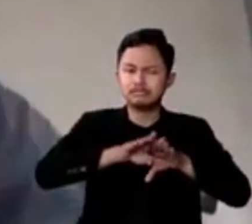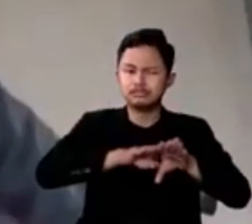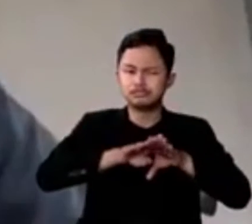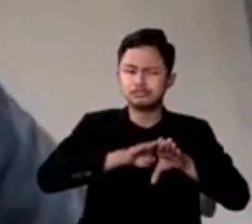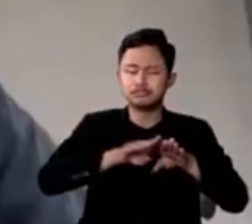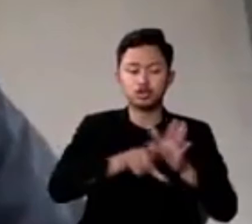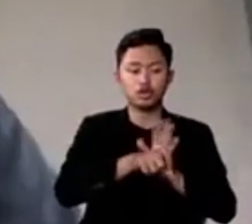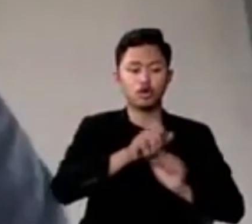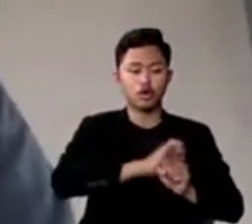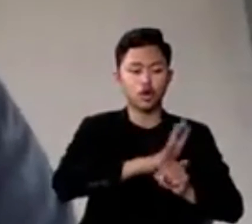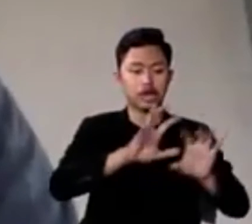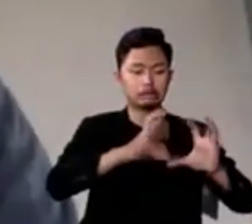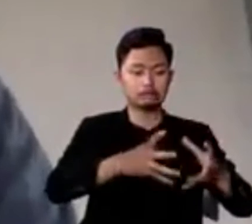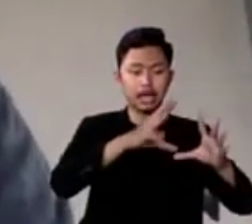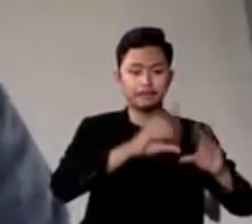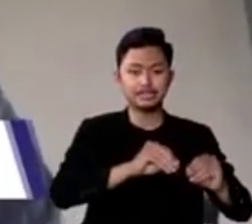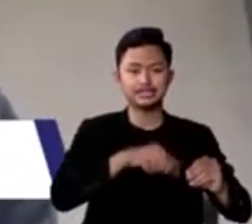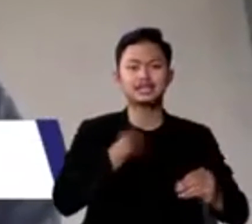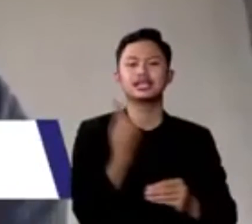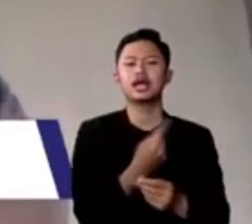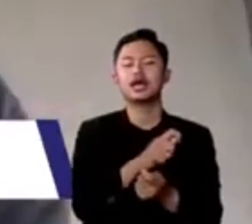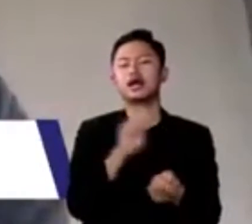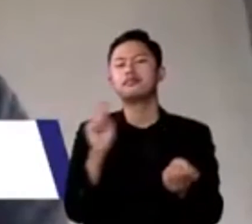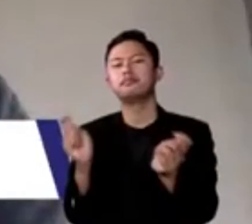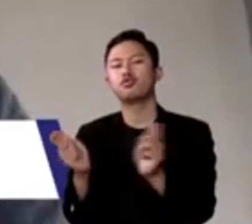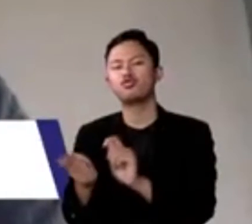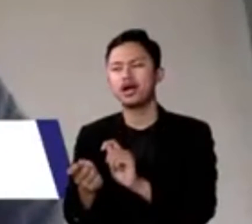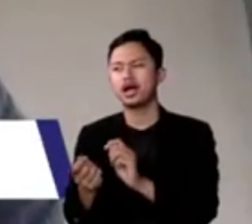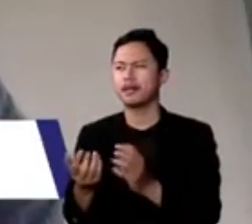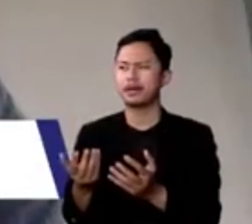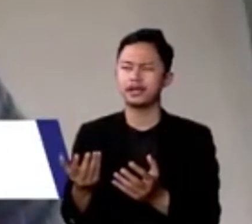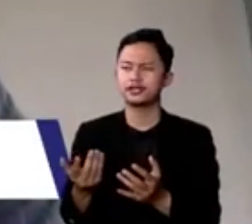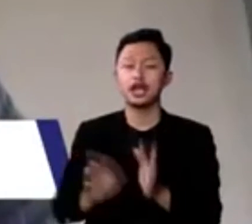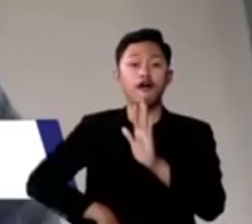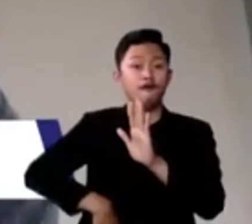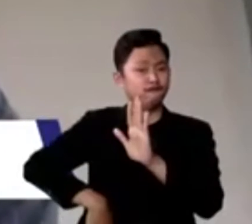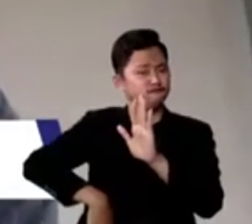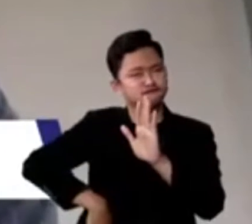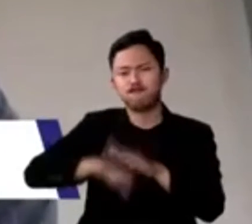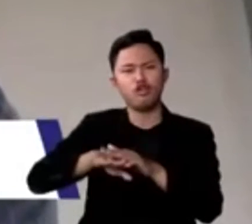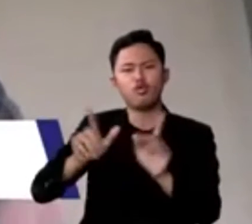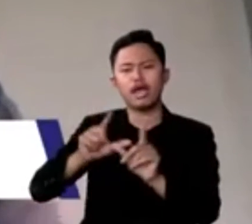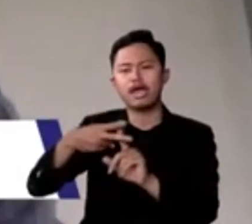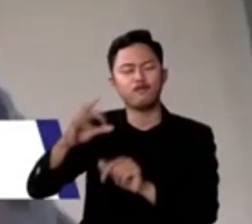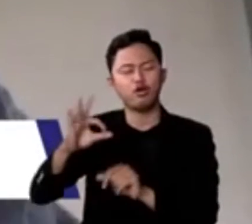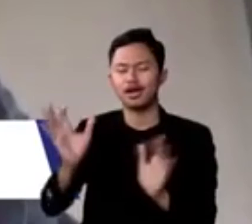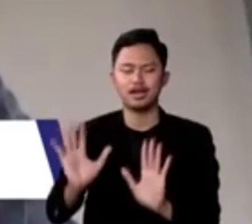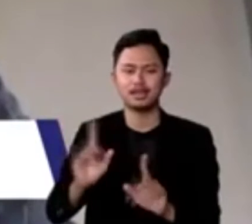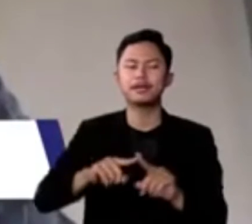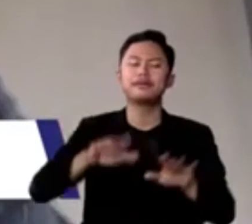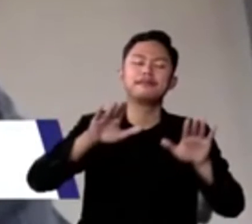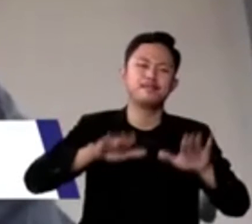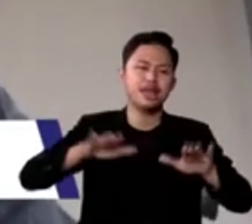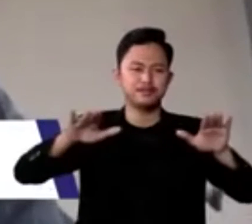misalnya nih setelah ini kelar kita mungkin akan tradisi nggak nggak nggak bener-bener ini akan full koko motif lebih tapi